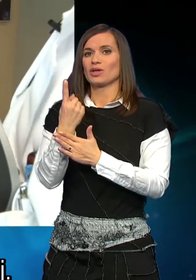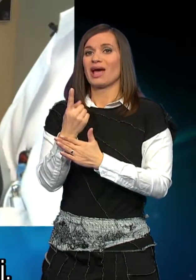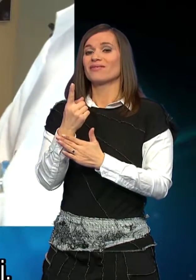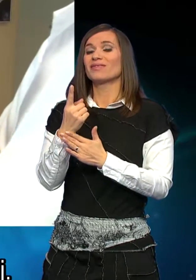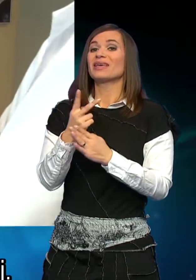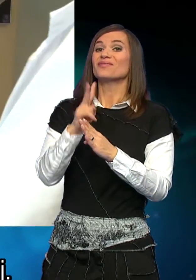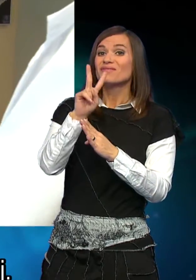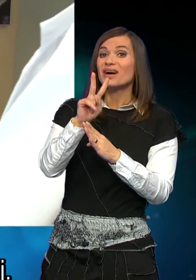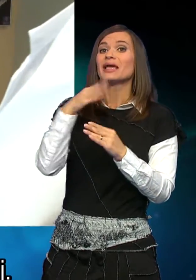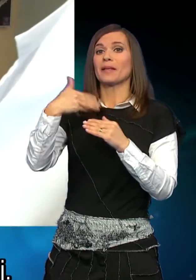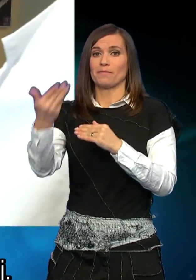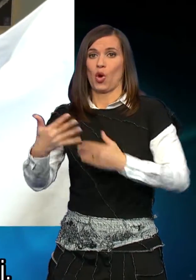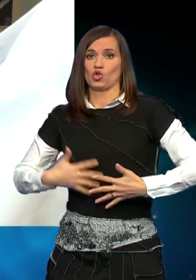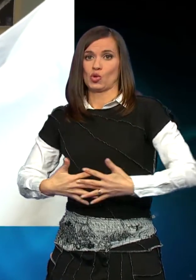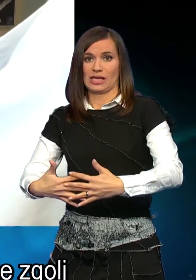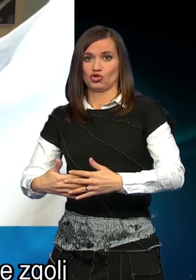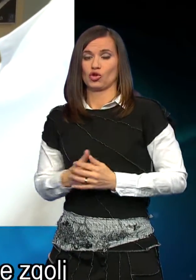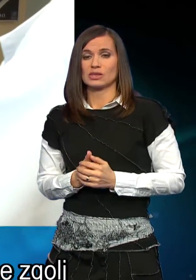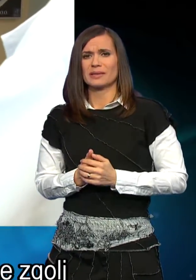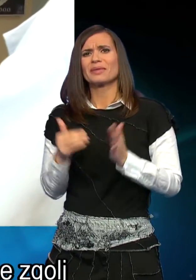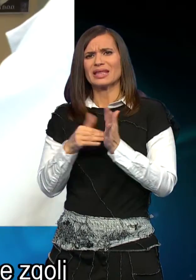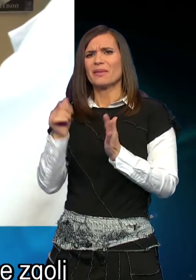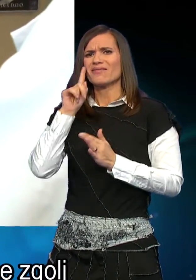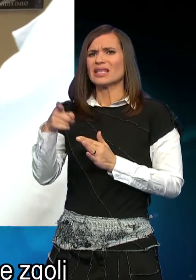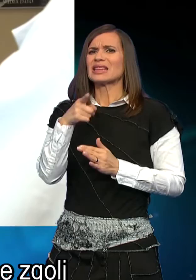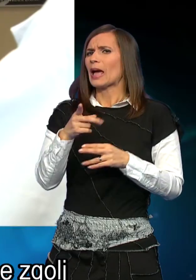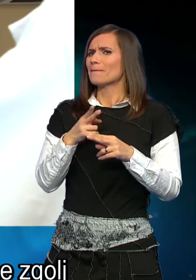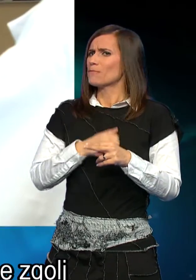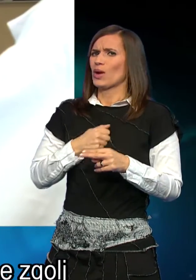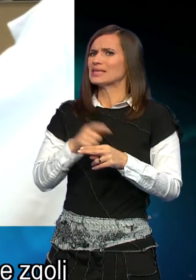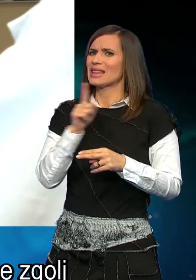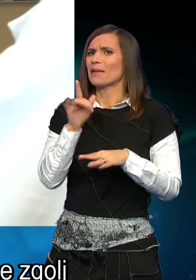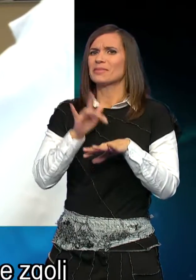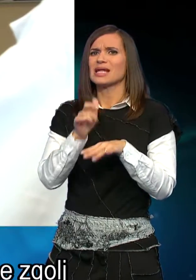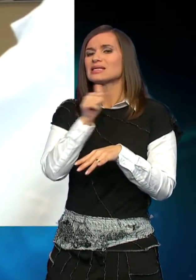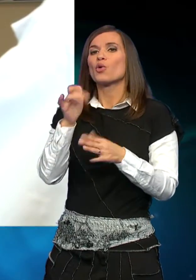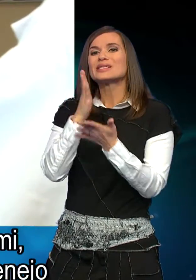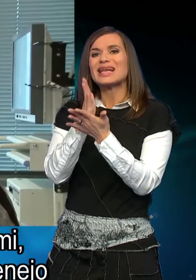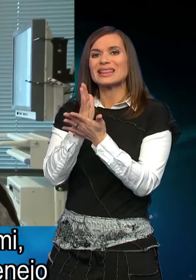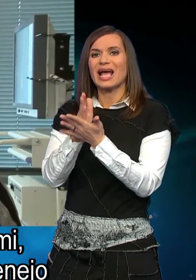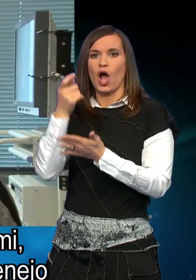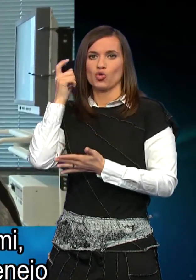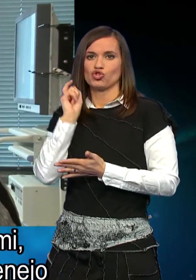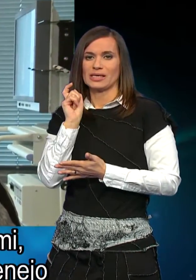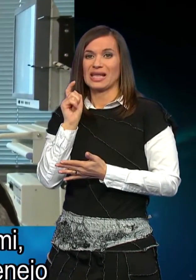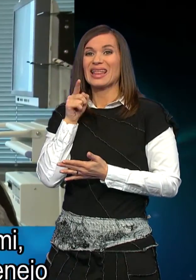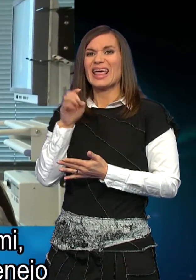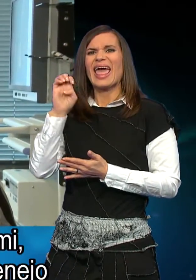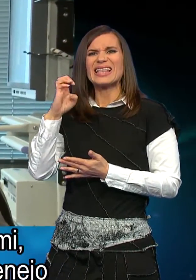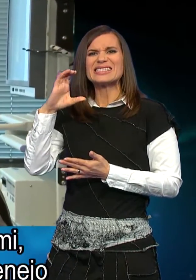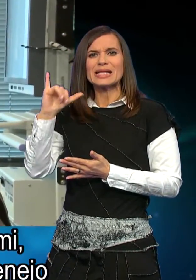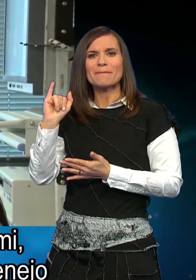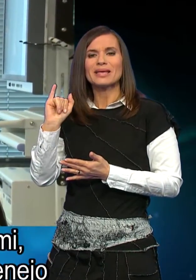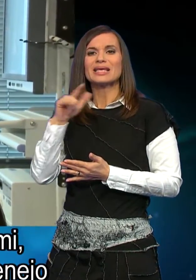po nosečnosti. Je pa treba vedeti, da ta bolezen ne prizadene samo srednjega ušesa. Ti encimi, ki razgradijo